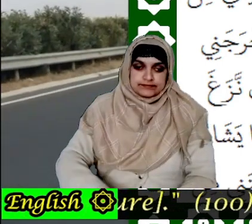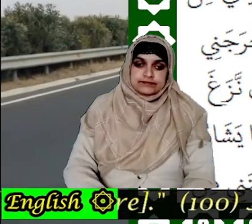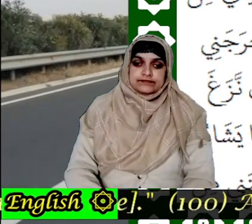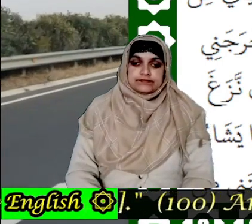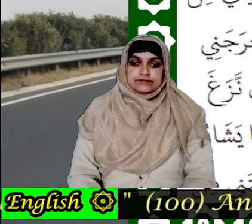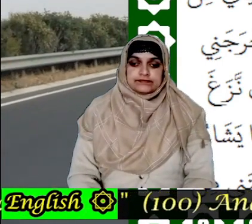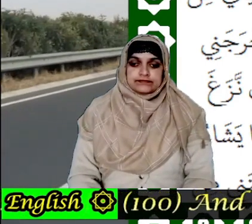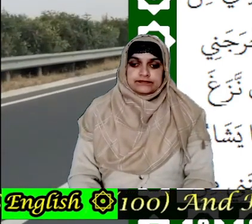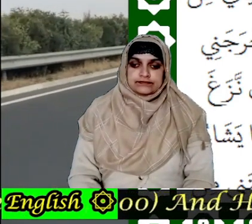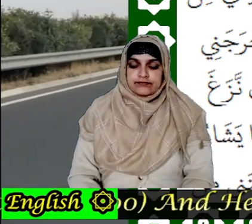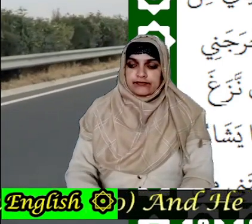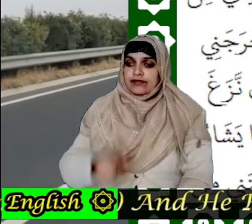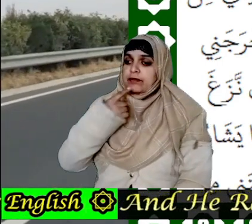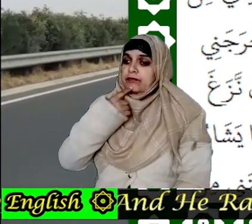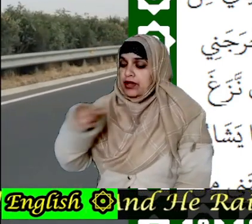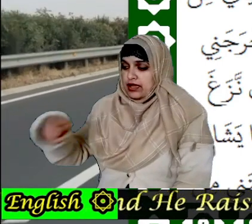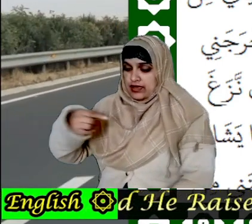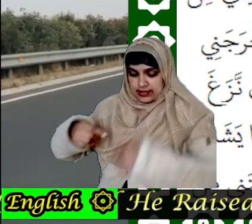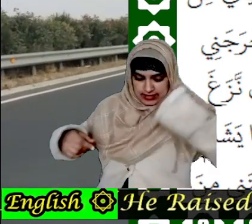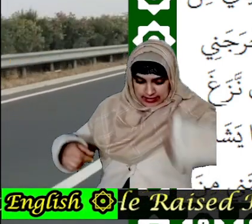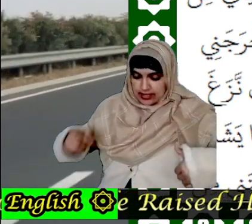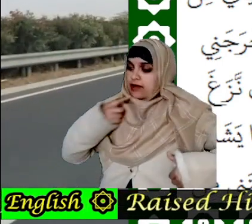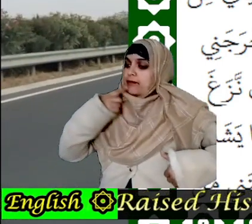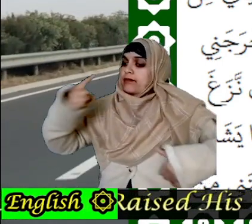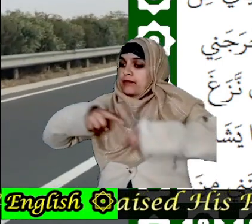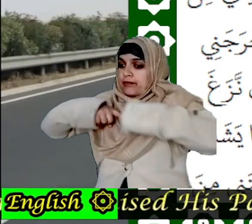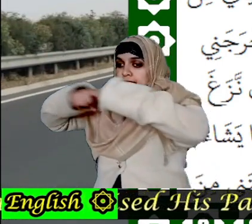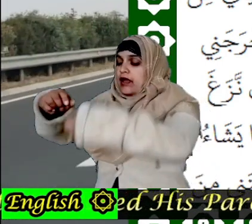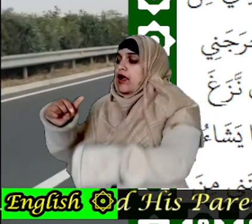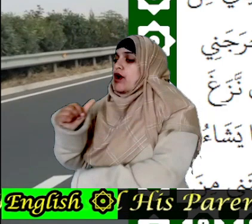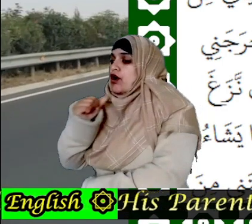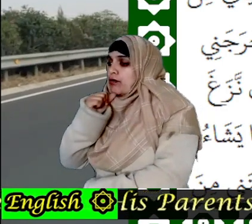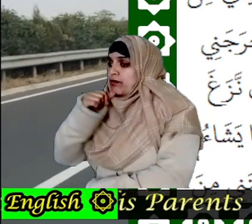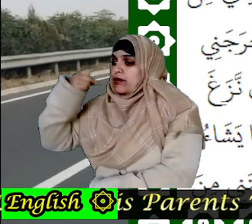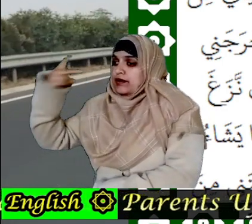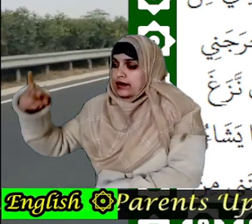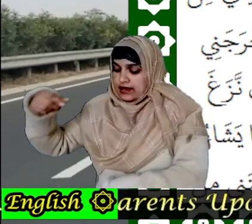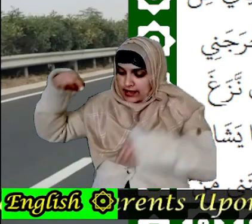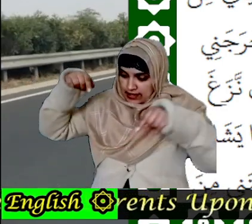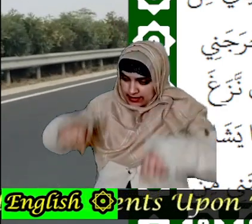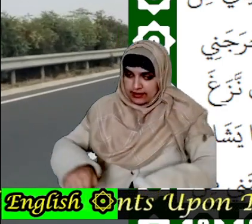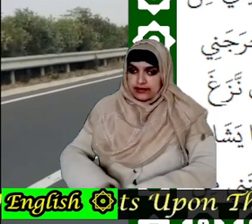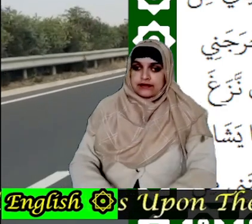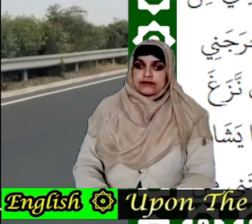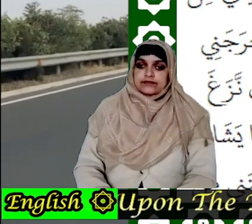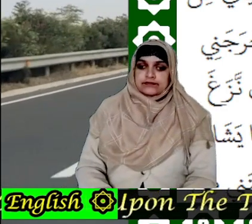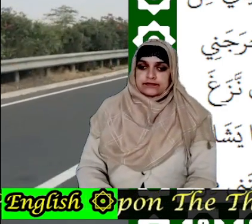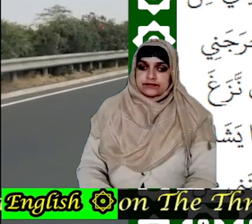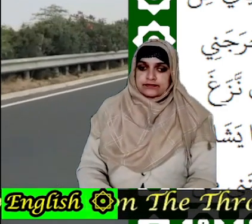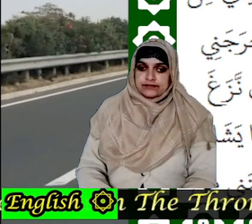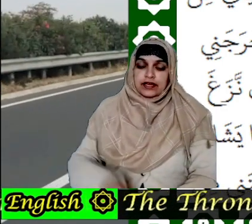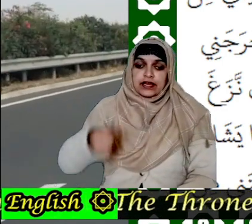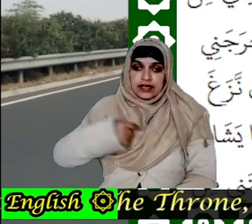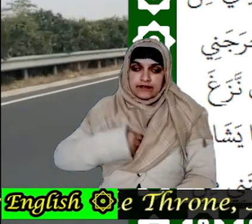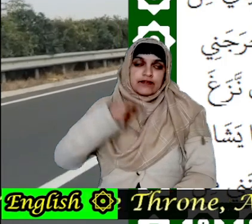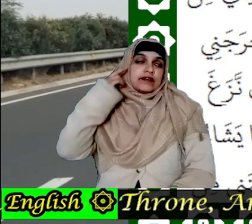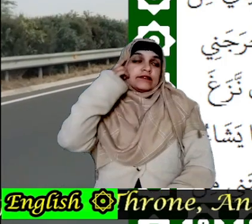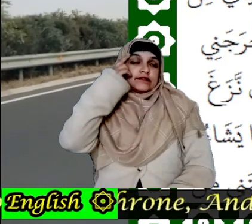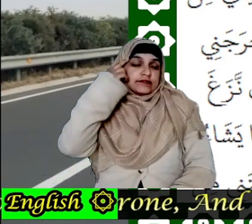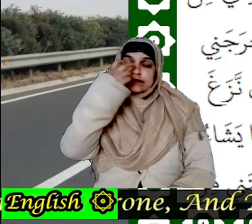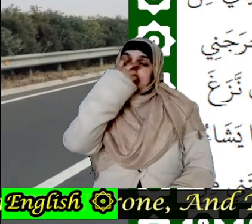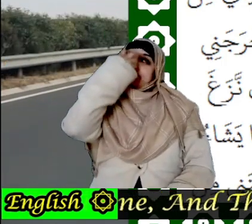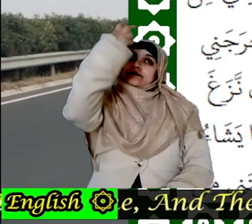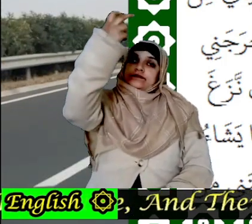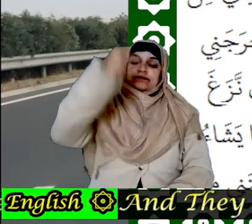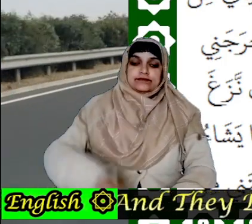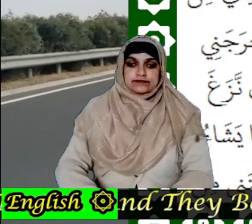كوكبا خلطب كون أركجي أرجي كجي والشمس والقمر أدو جاسنين أركجي رأيتم